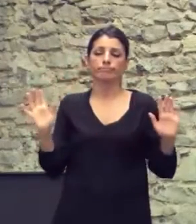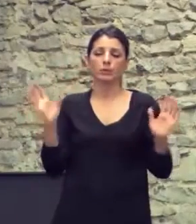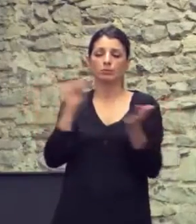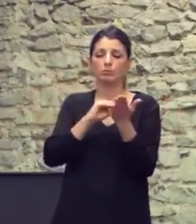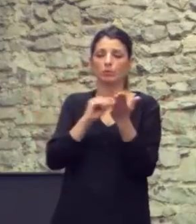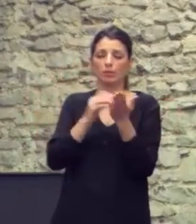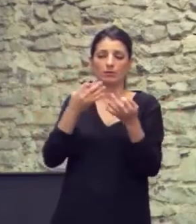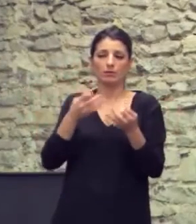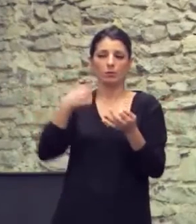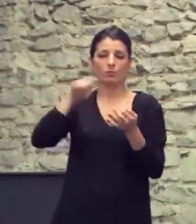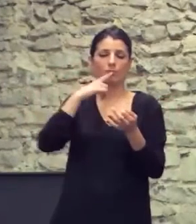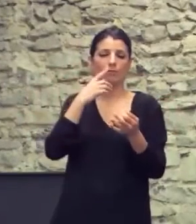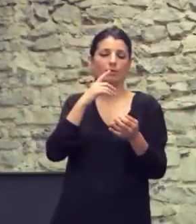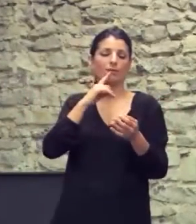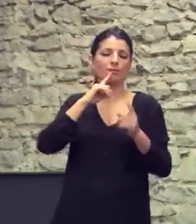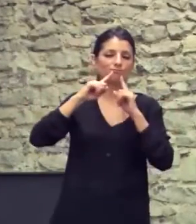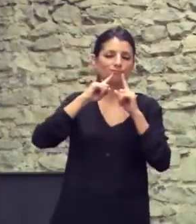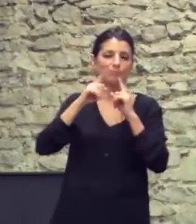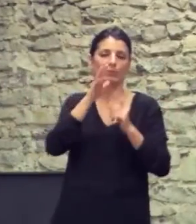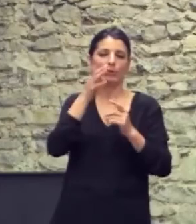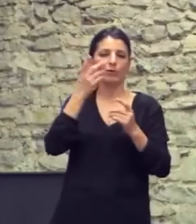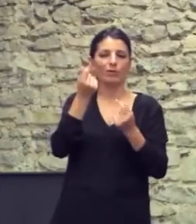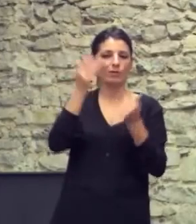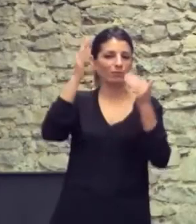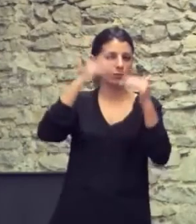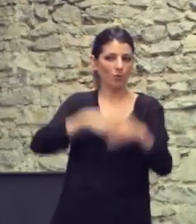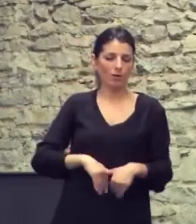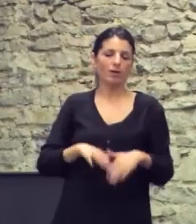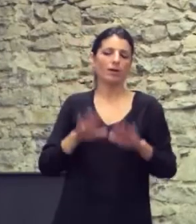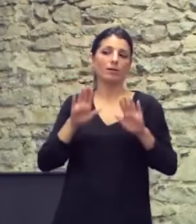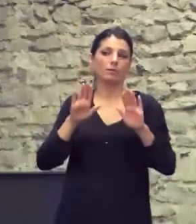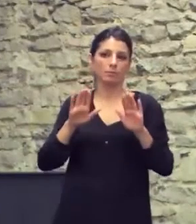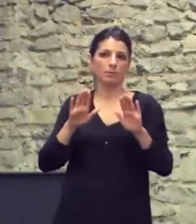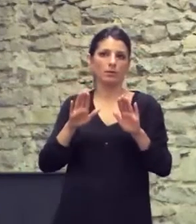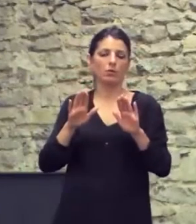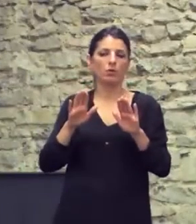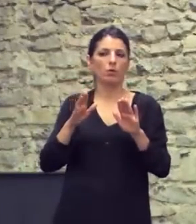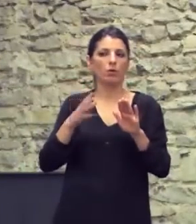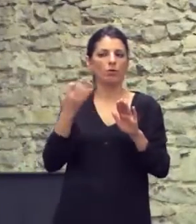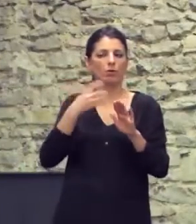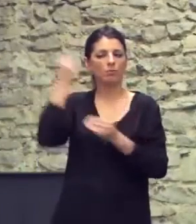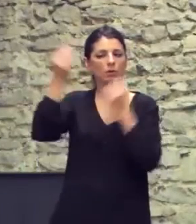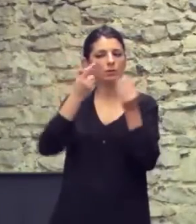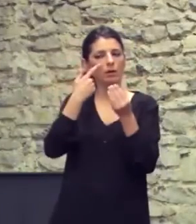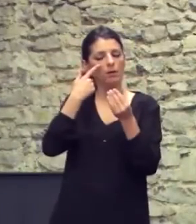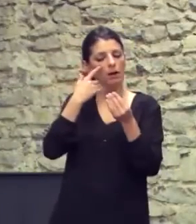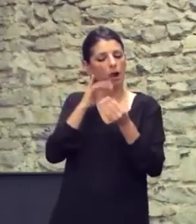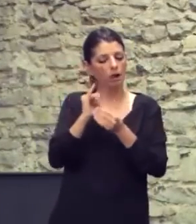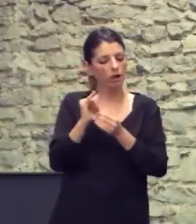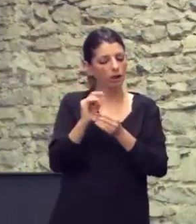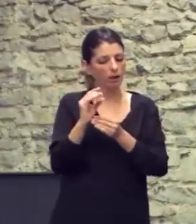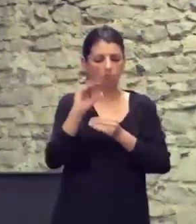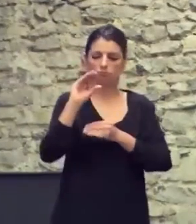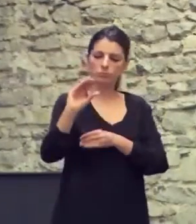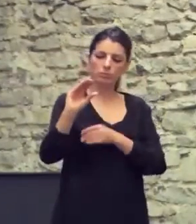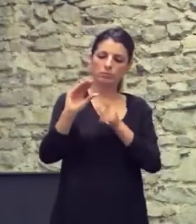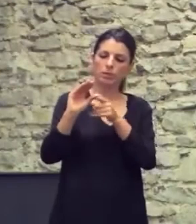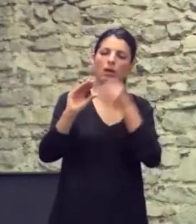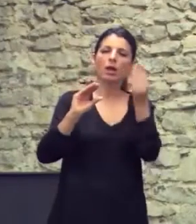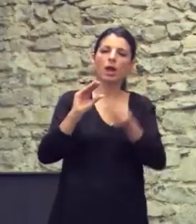ez daukagula balio bide ekonomikorik eta ez dugula dirurik, baina egian baitare pentsatu behar dugu daukagunarekin zenora bidetan joan behar